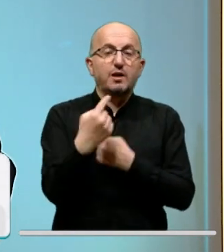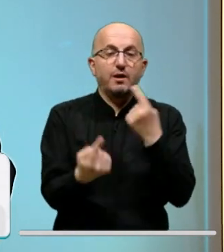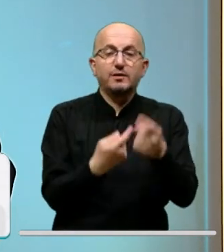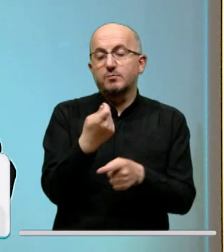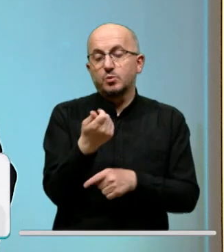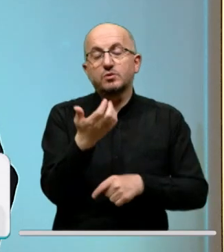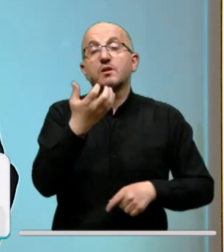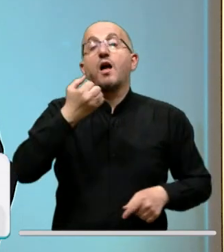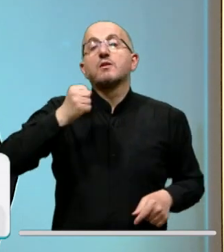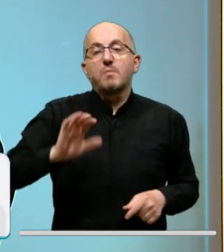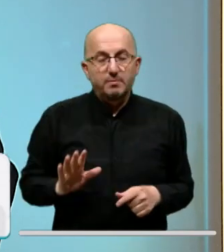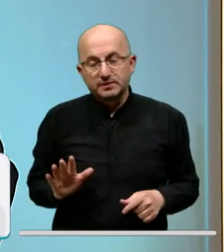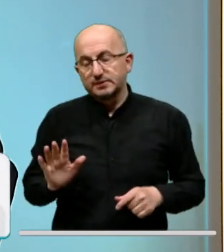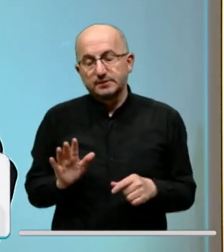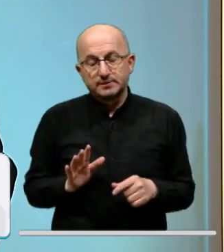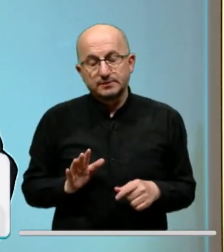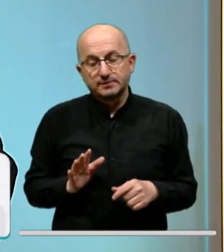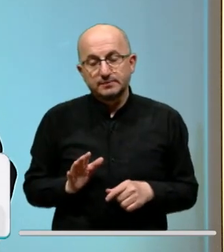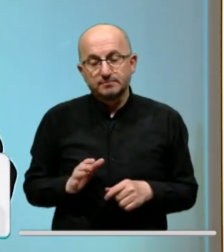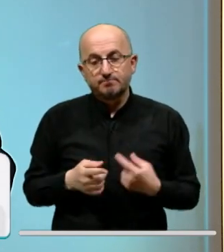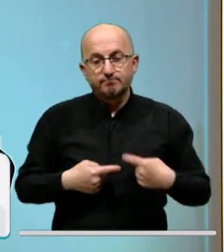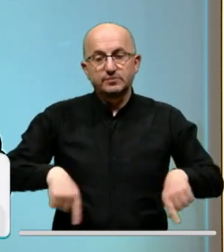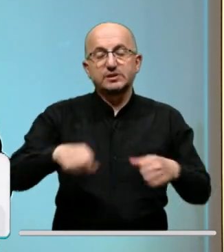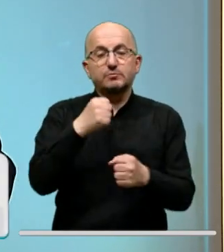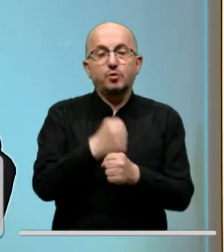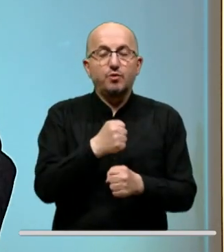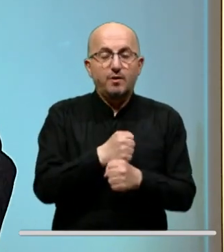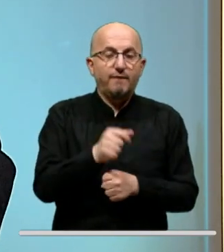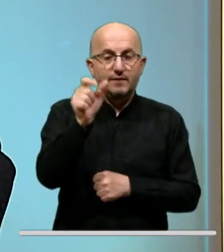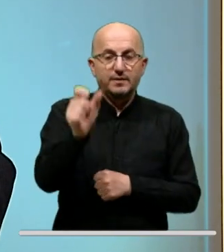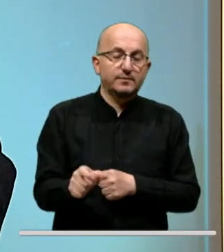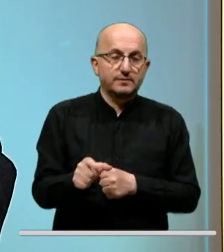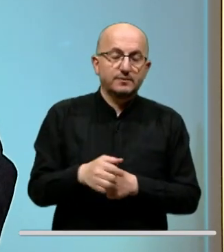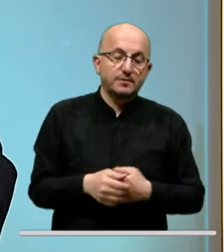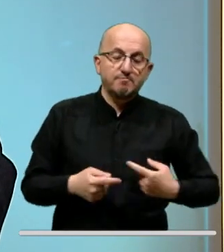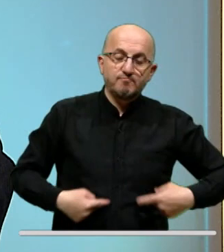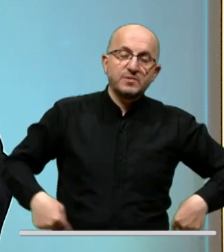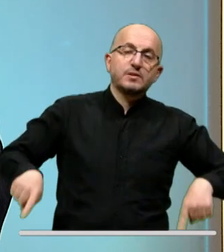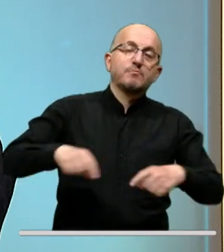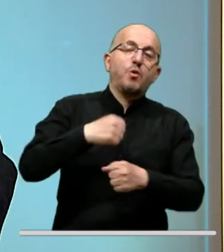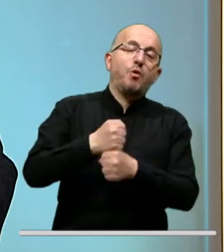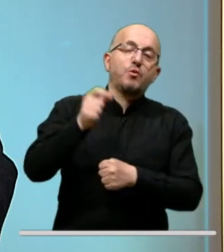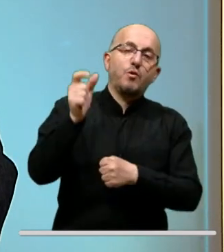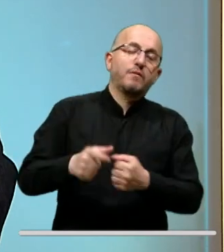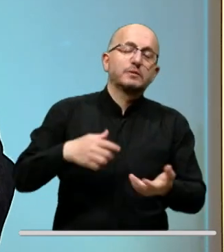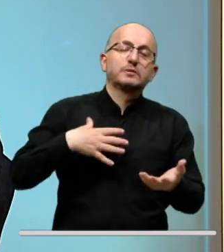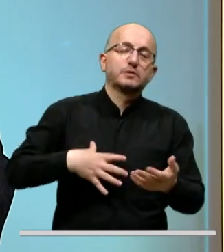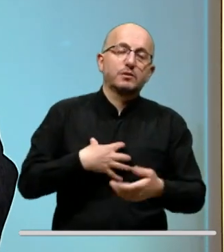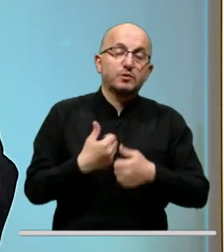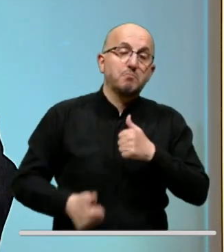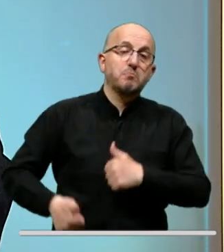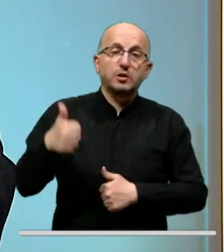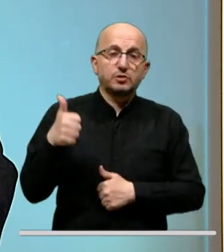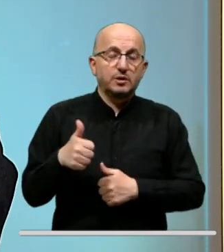ücret almaması dır Şimdi gelelim bizim görevlimiz bizim görevlimiz ister diyan işleri